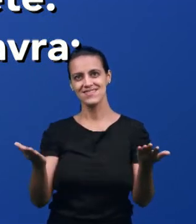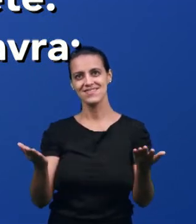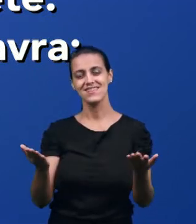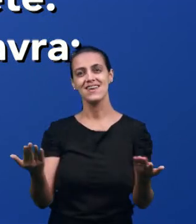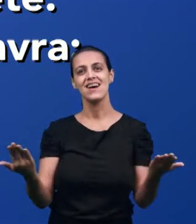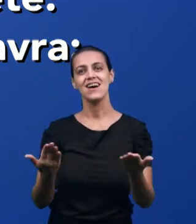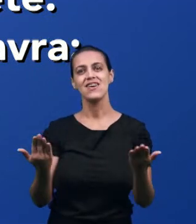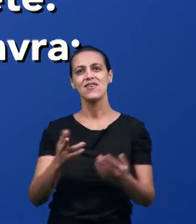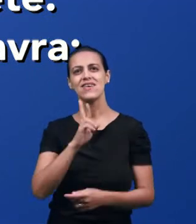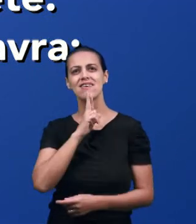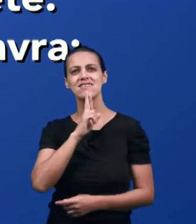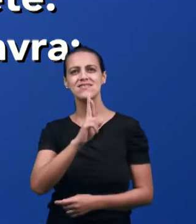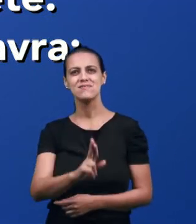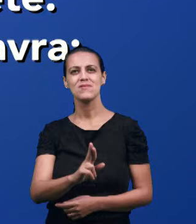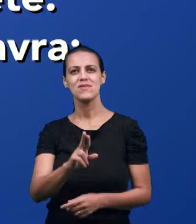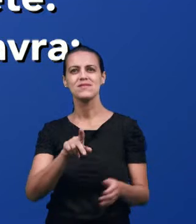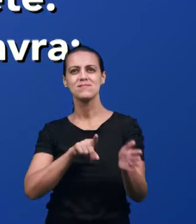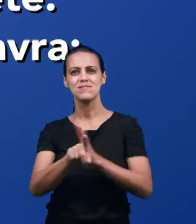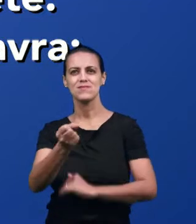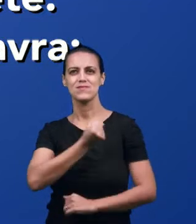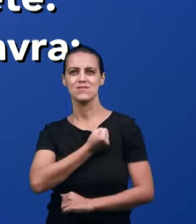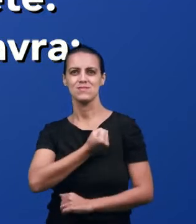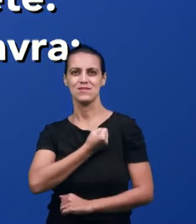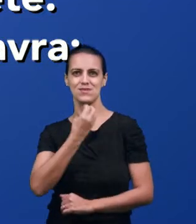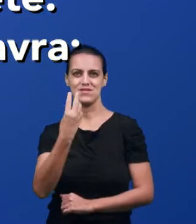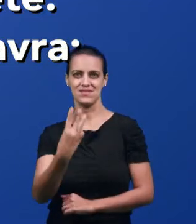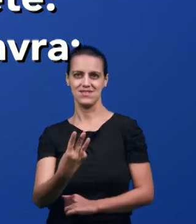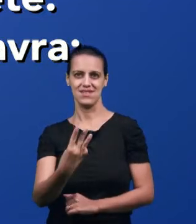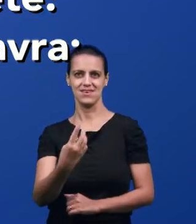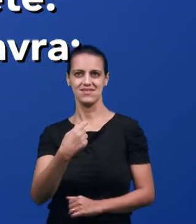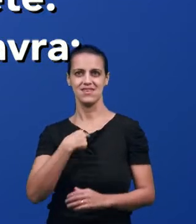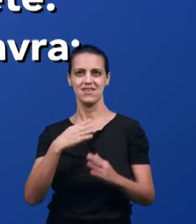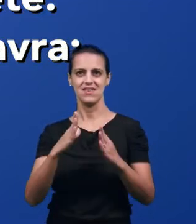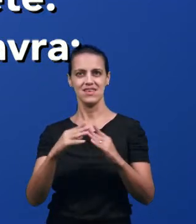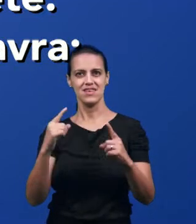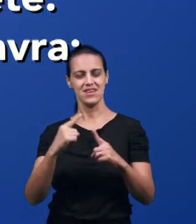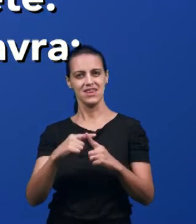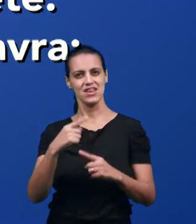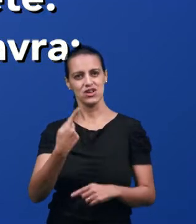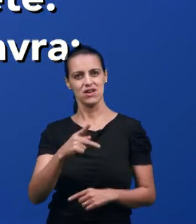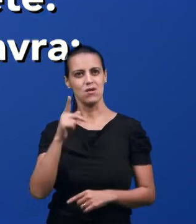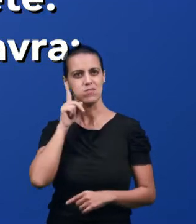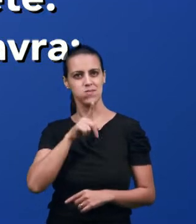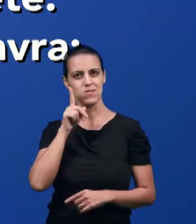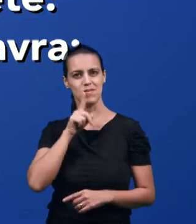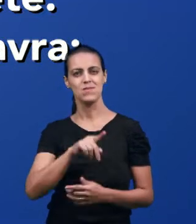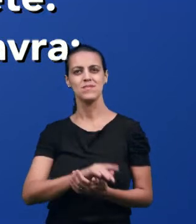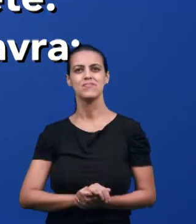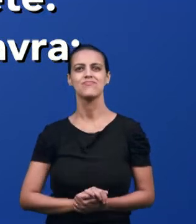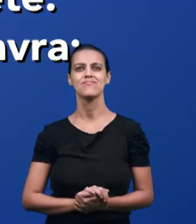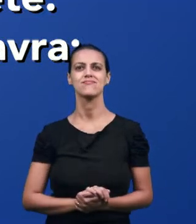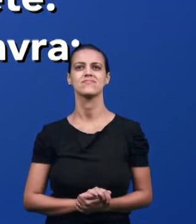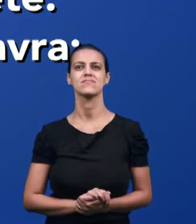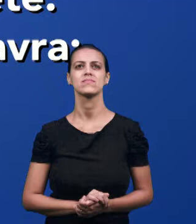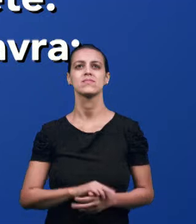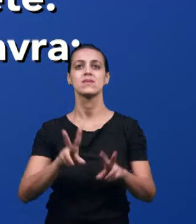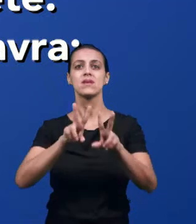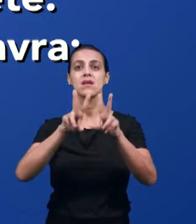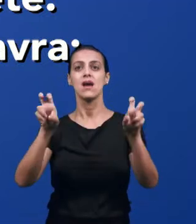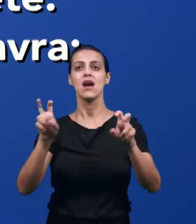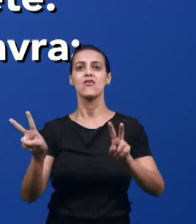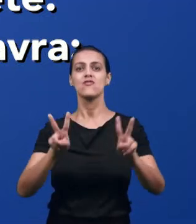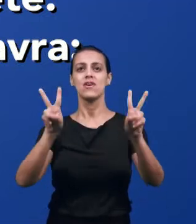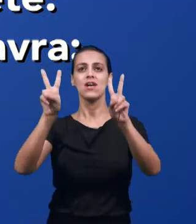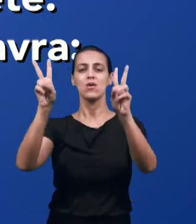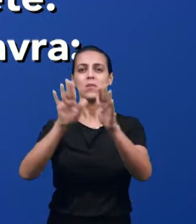Et la paix du Seigneur, le pasteur Gilson, nous allons apporter une réponse à la question 3 de l'église de Milford,